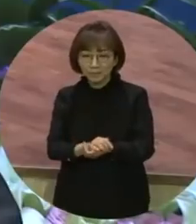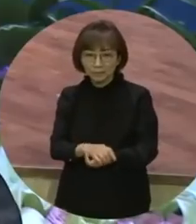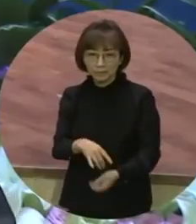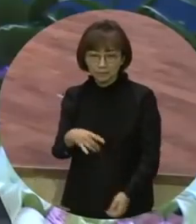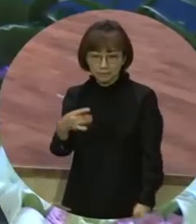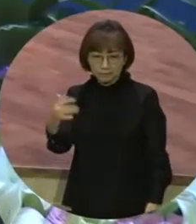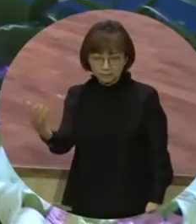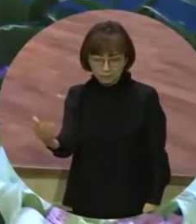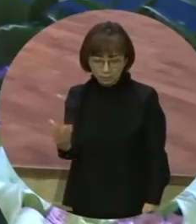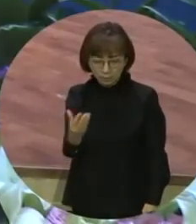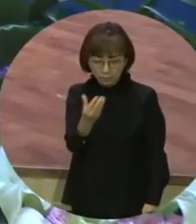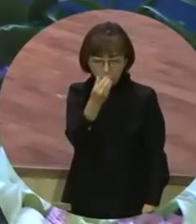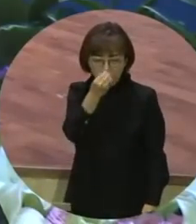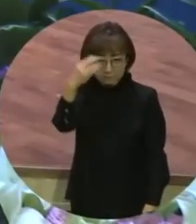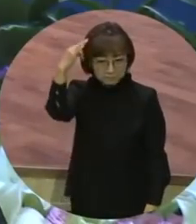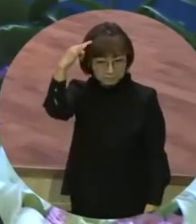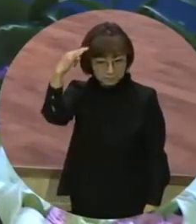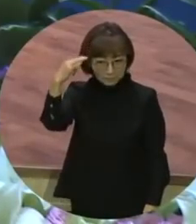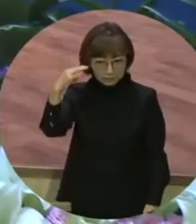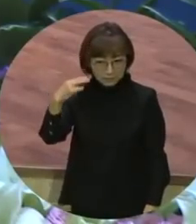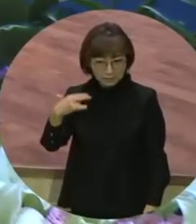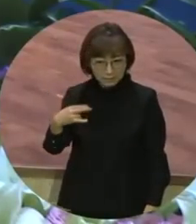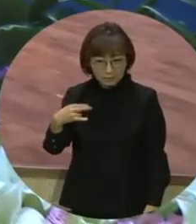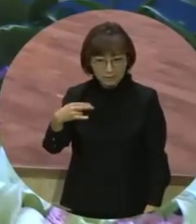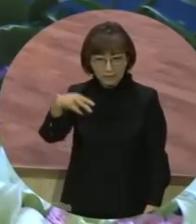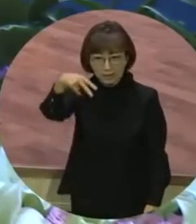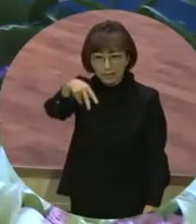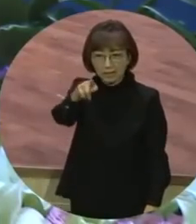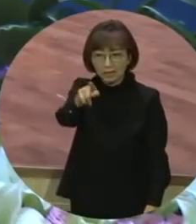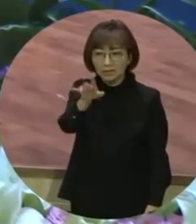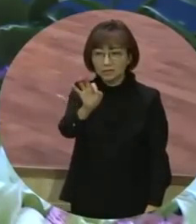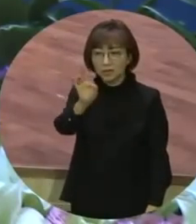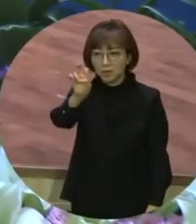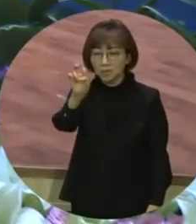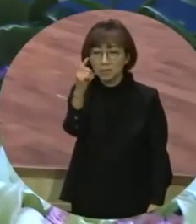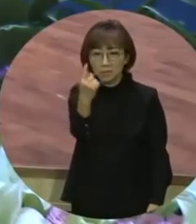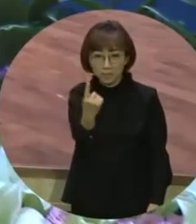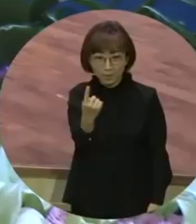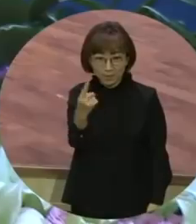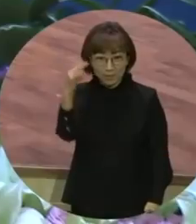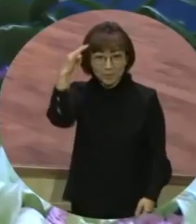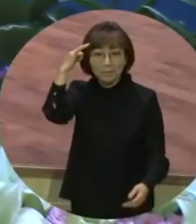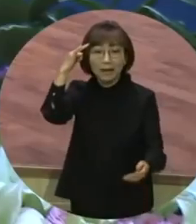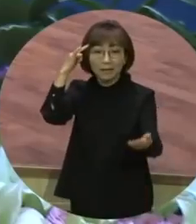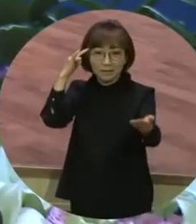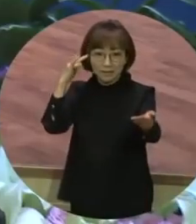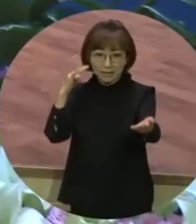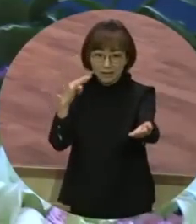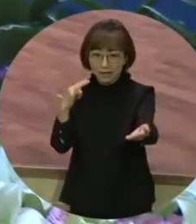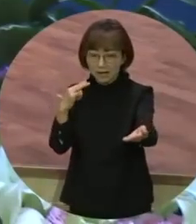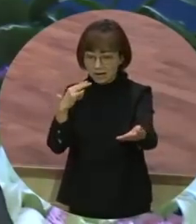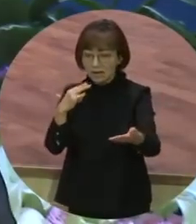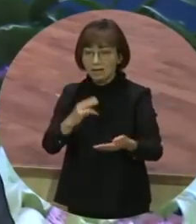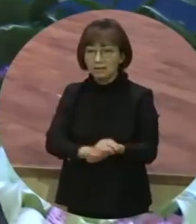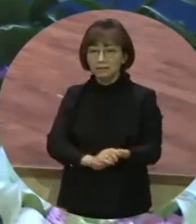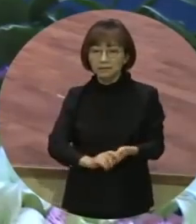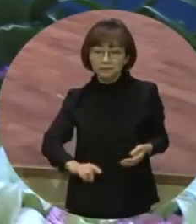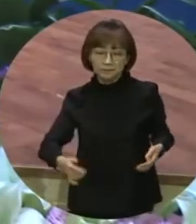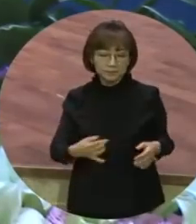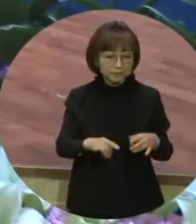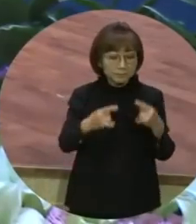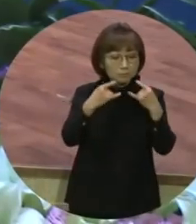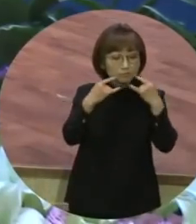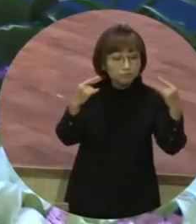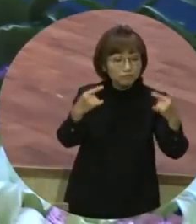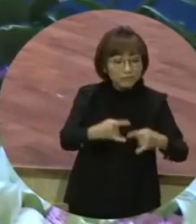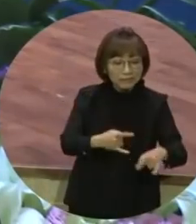성모 마리아란 뜻입니다. 그래서 노트르담이 많아요. 이 파리만 있는 게 아니고 전 세계